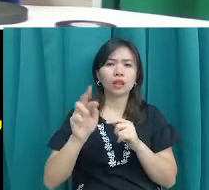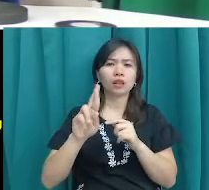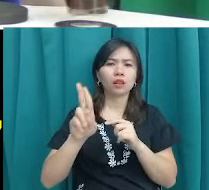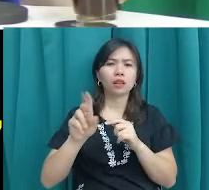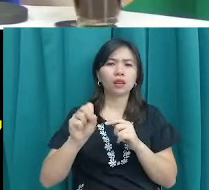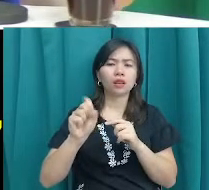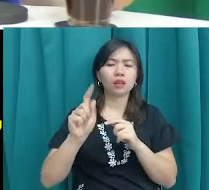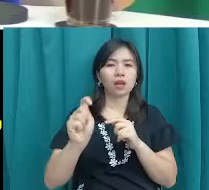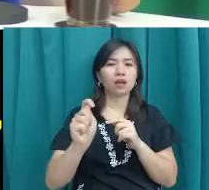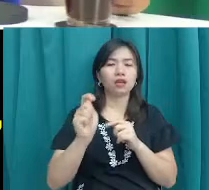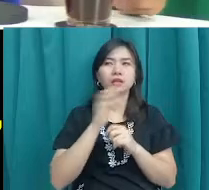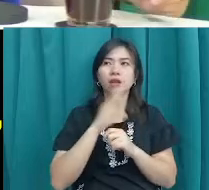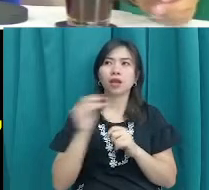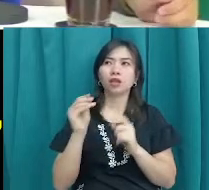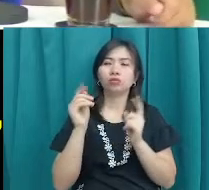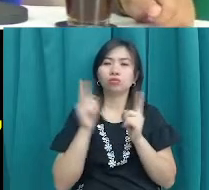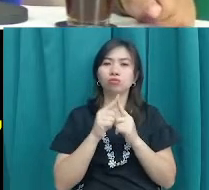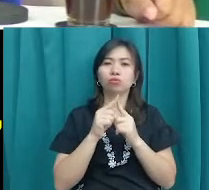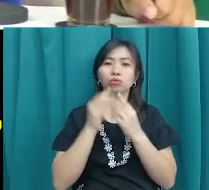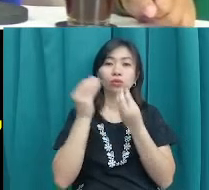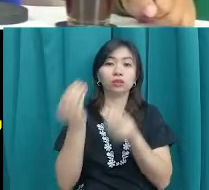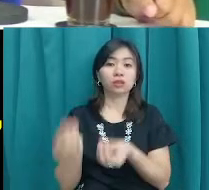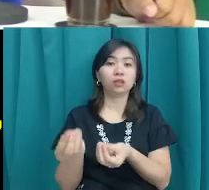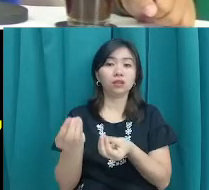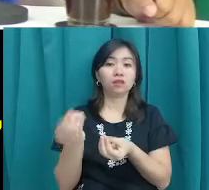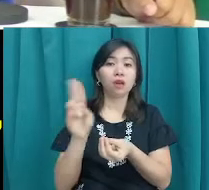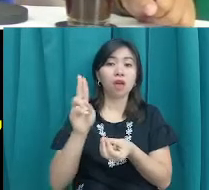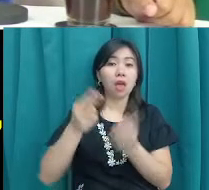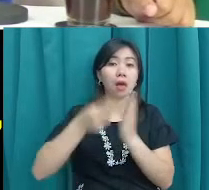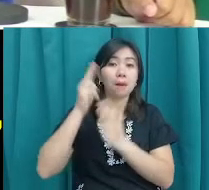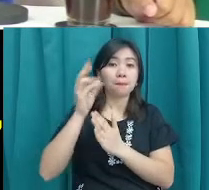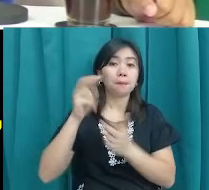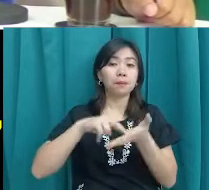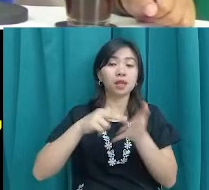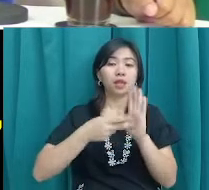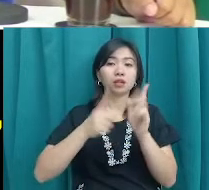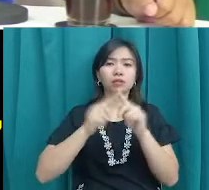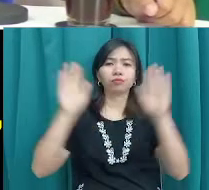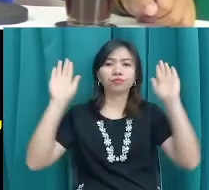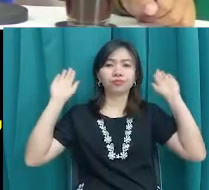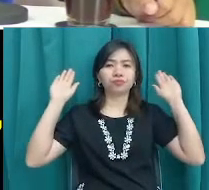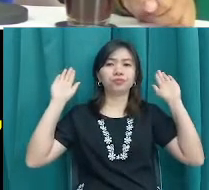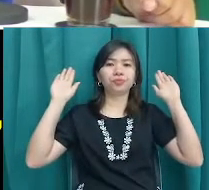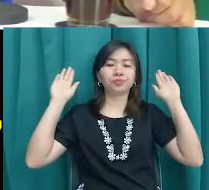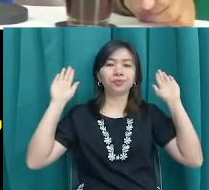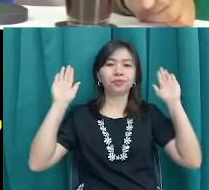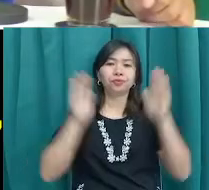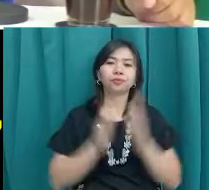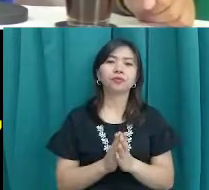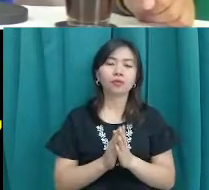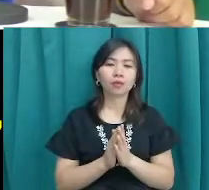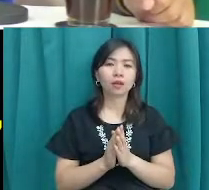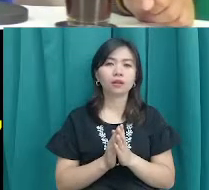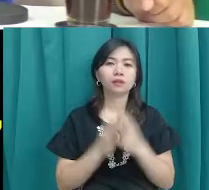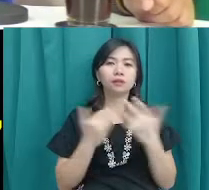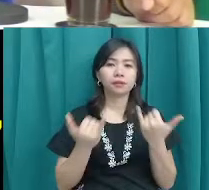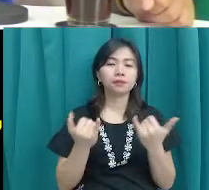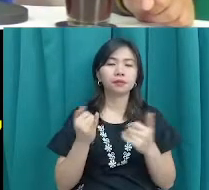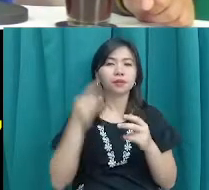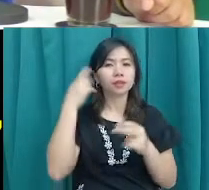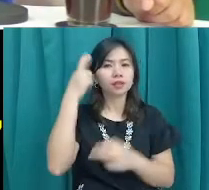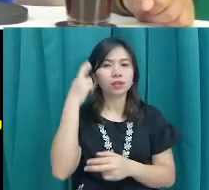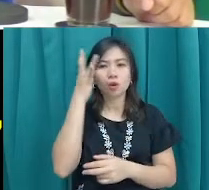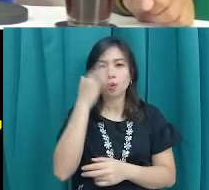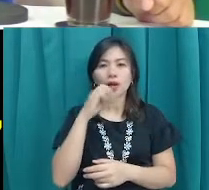Yan yun. To give up. Yan ang pinag-uusapan po natin dito. To give up. Kaya ako sinasabi sa inyo yan, mga kapatid, eto